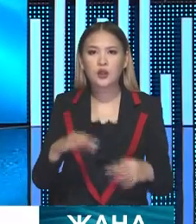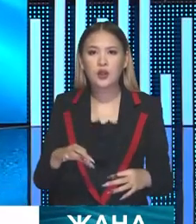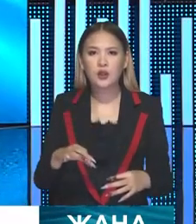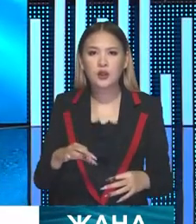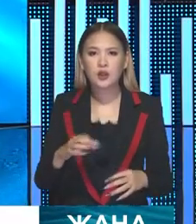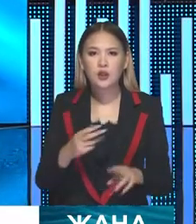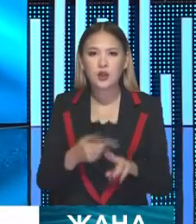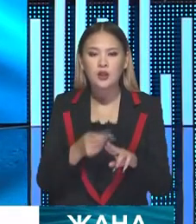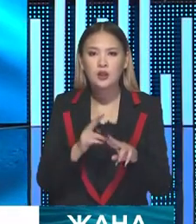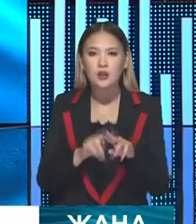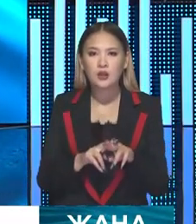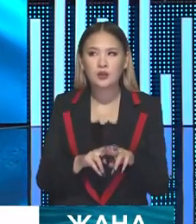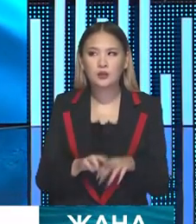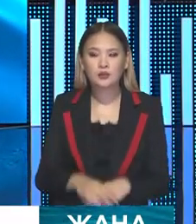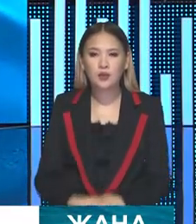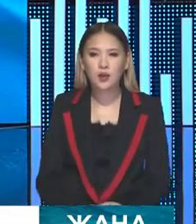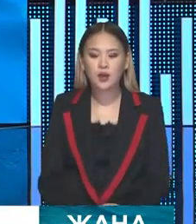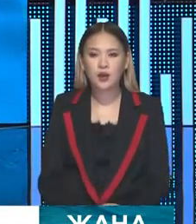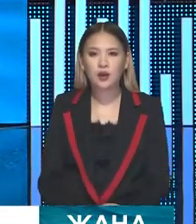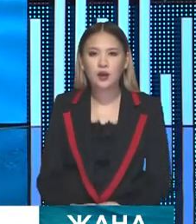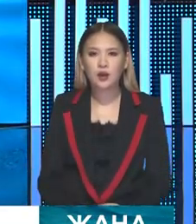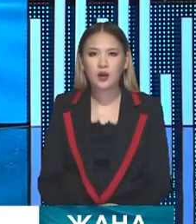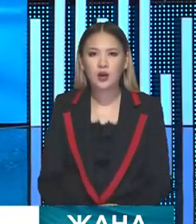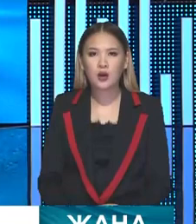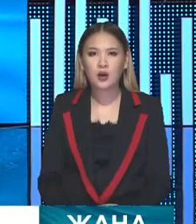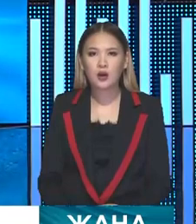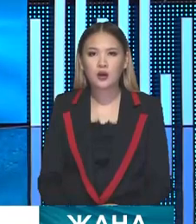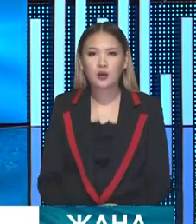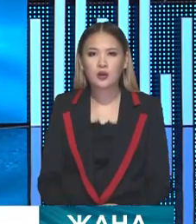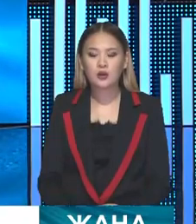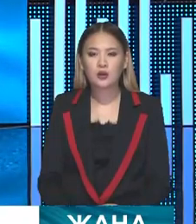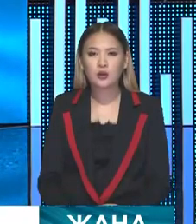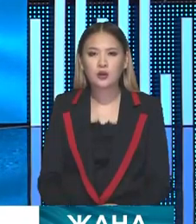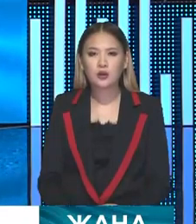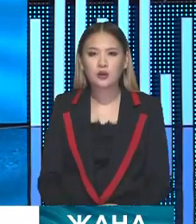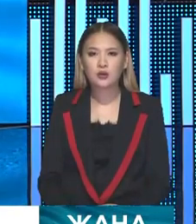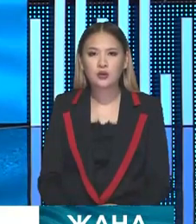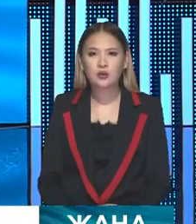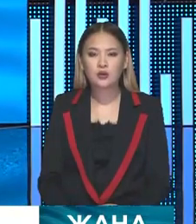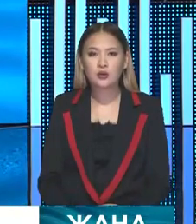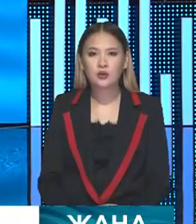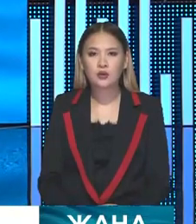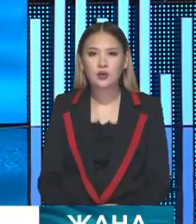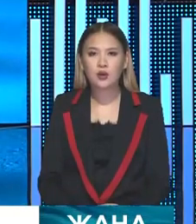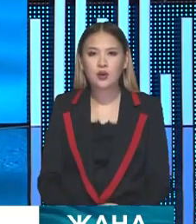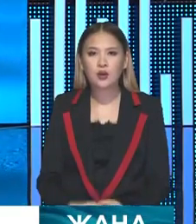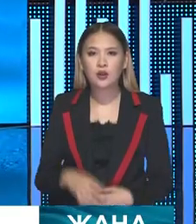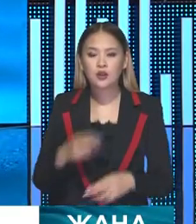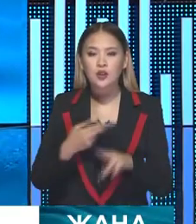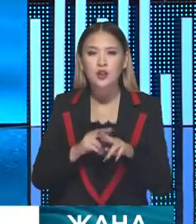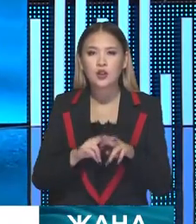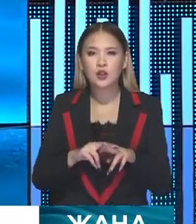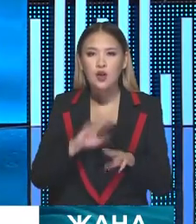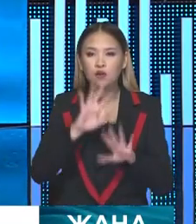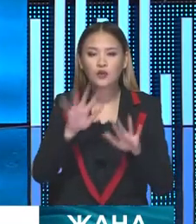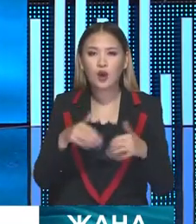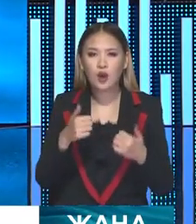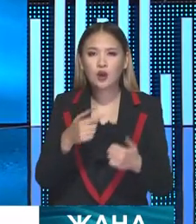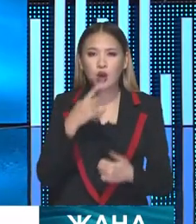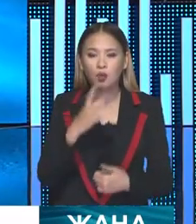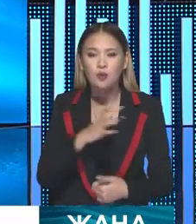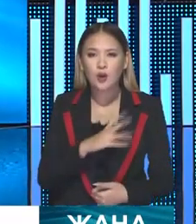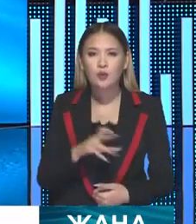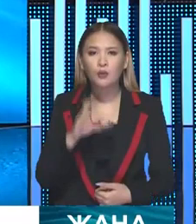нысандар. Түсіндім. Жақсы. Дауысыңыз жақсы естіліп тұр. Сапасы жақсы дедіңіздер. Енді мынау